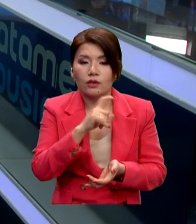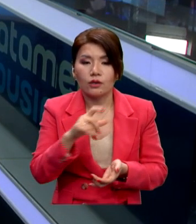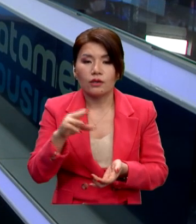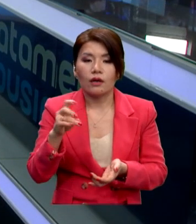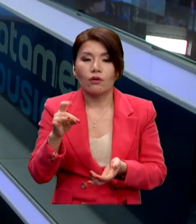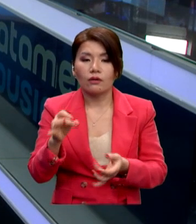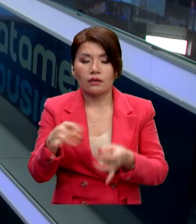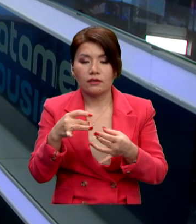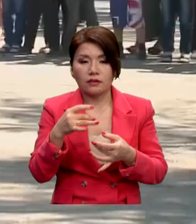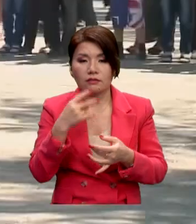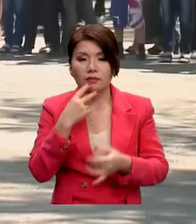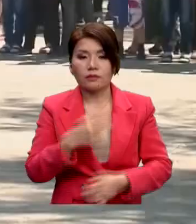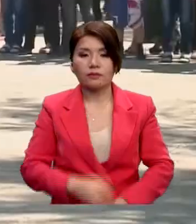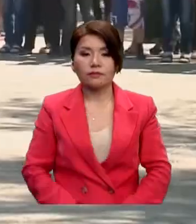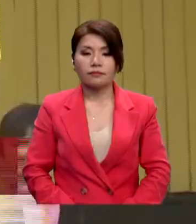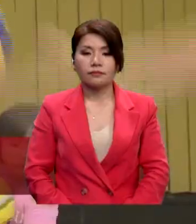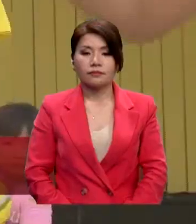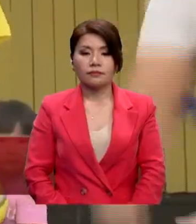тарологов.